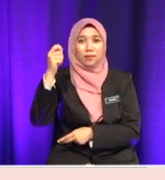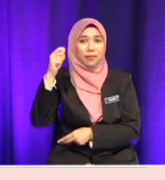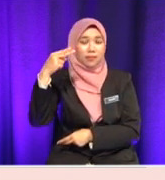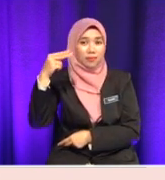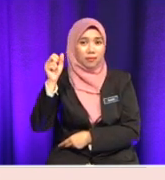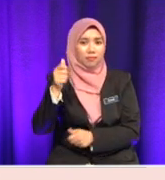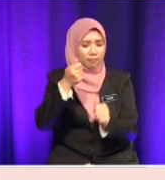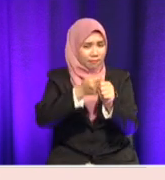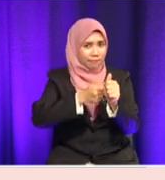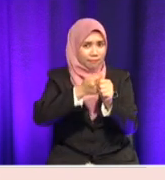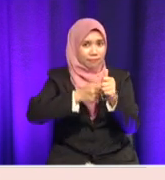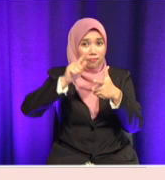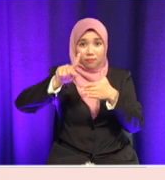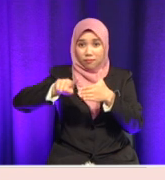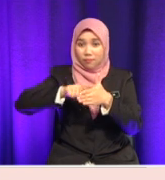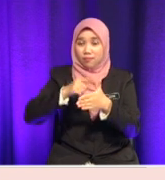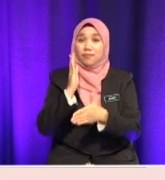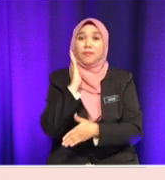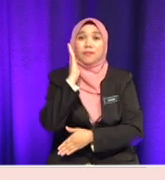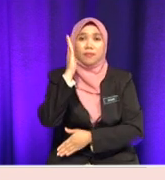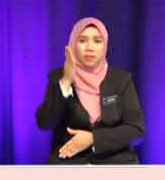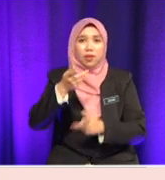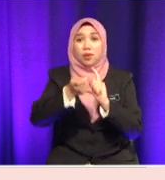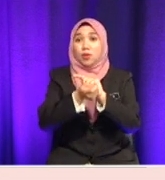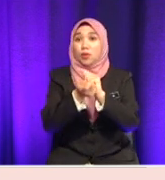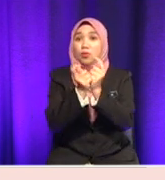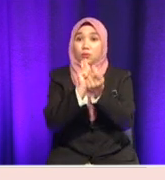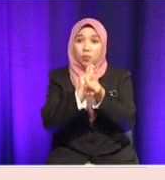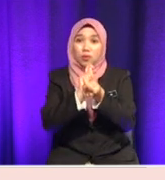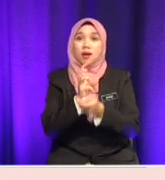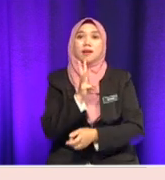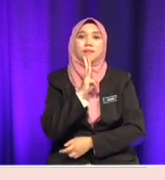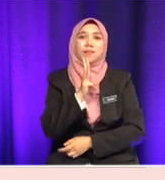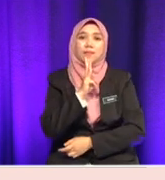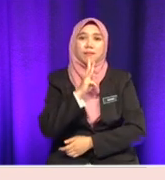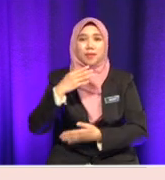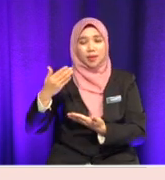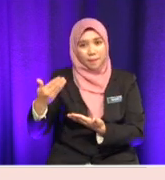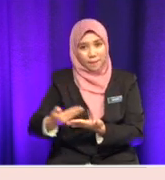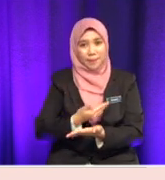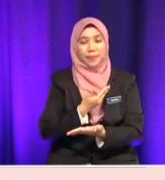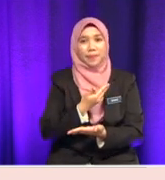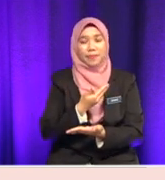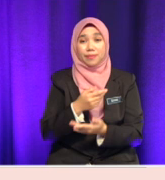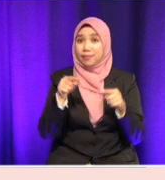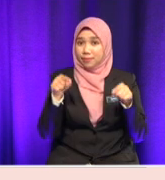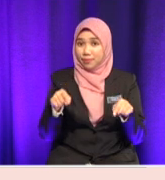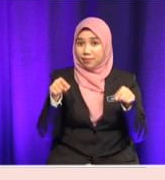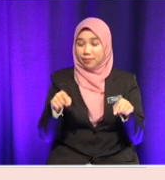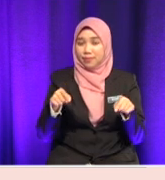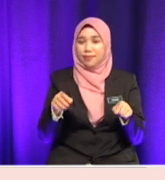Saiful dan Zahir akan menikah air yang baru Hal ini penting bagi